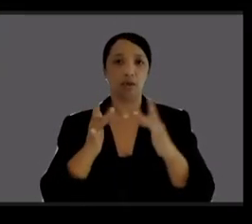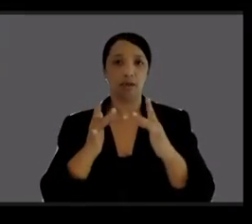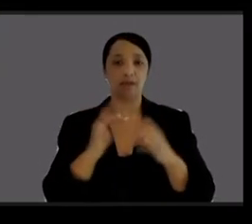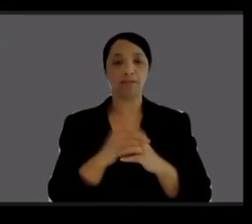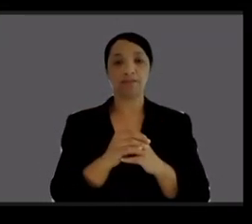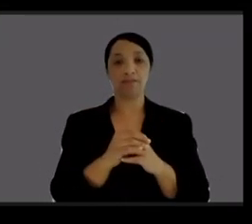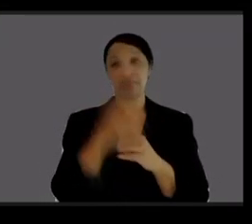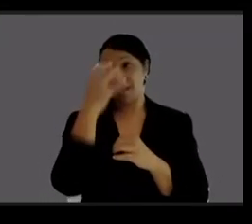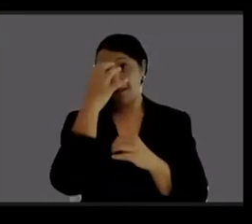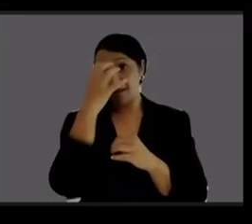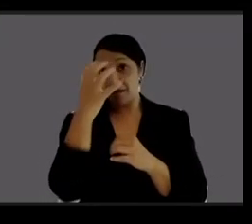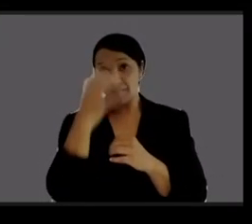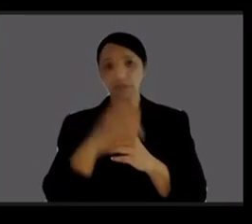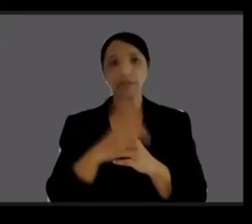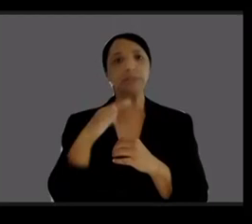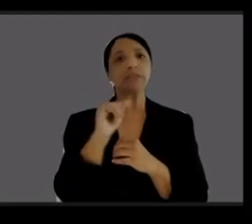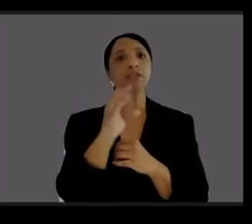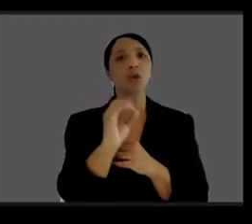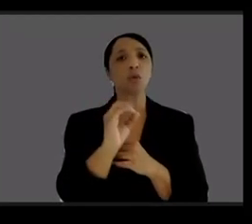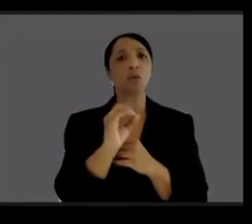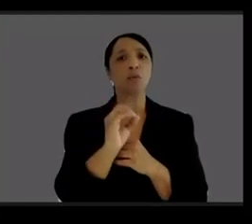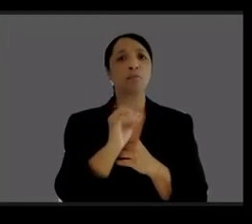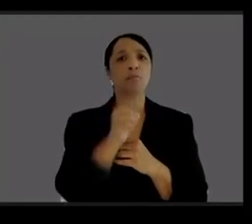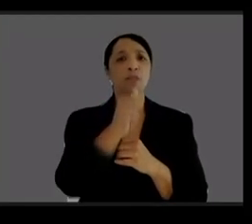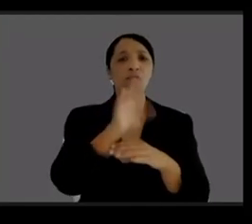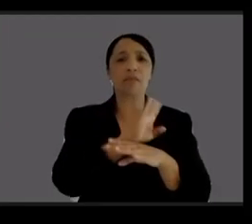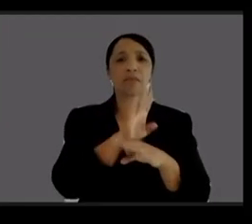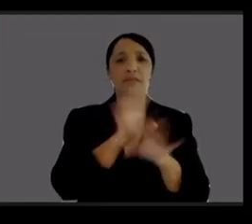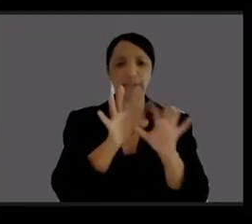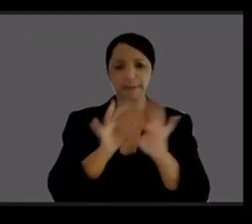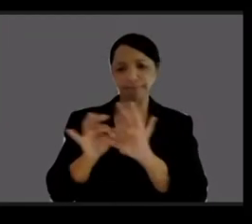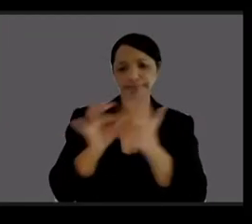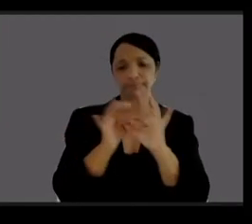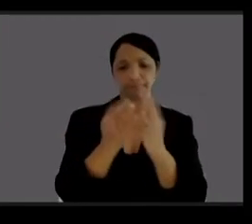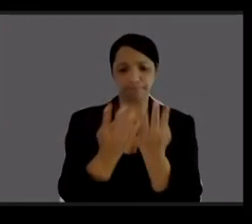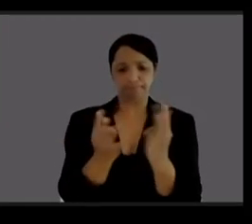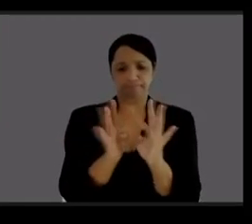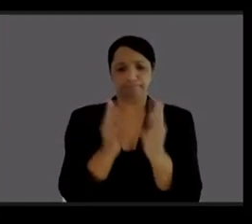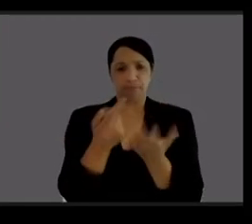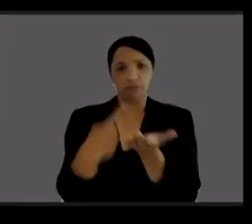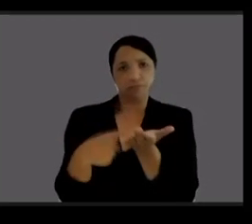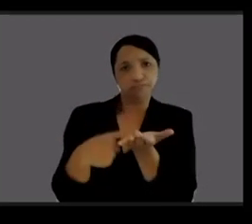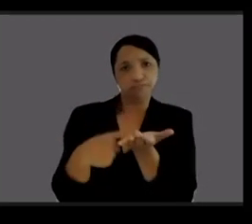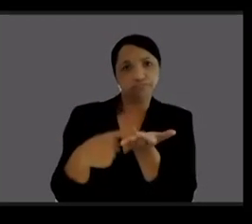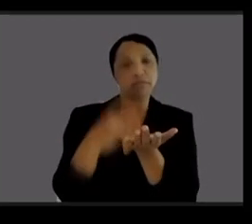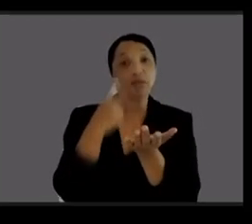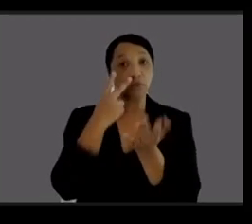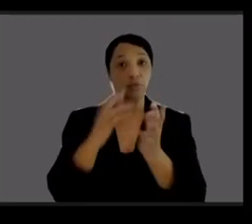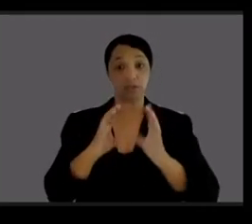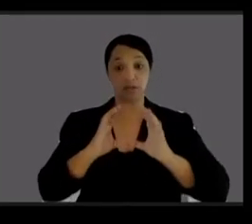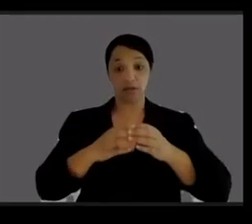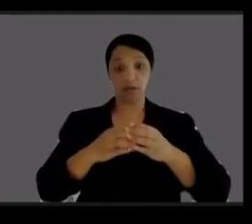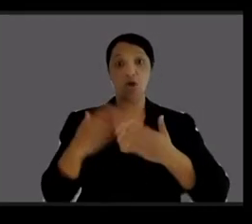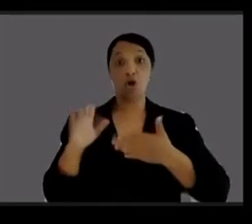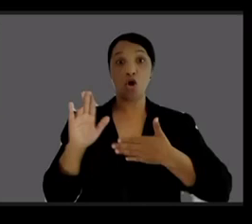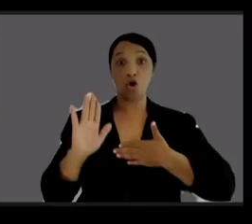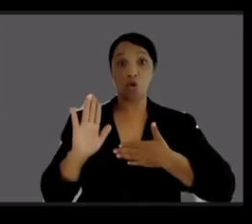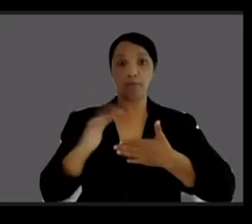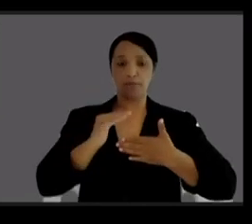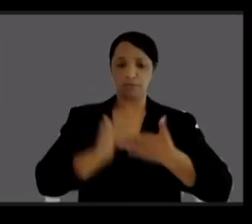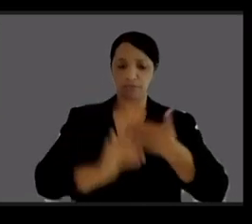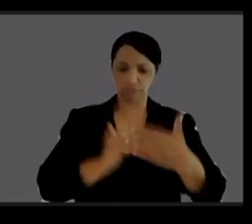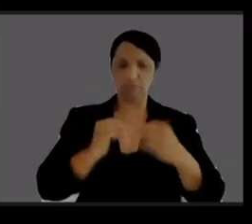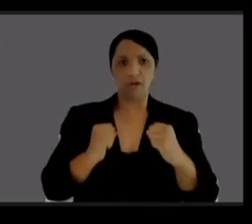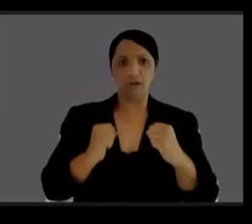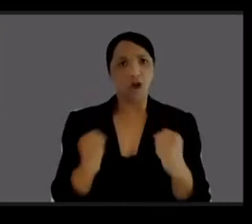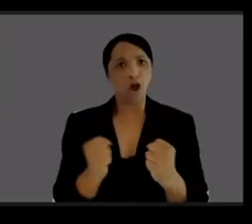间社会必须要定期开会，齐聚一堂，确保契约中所载的承诺得到落实。我们不能够